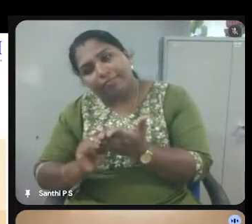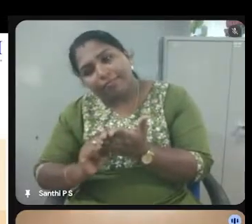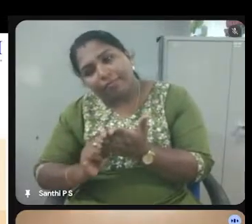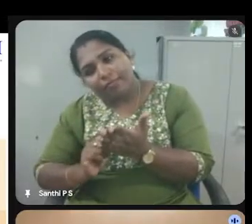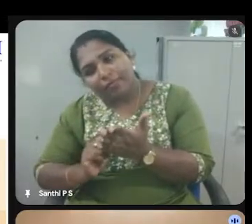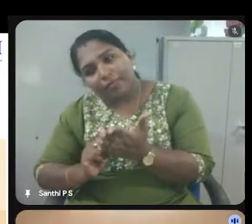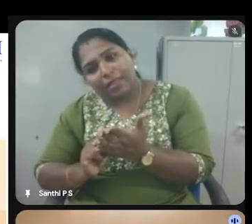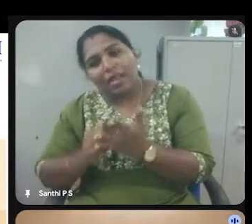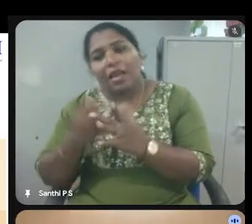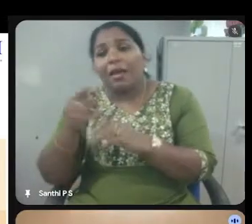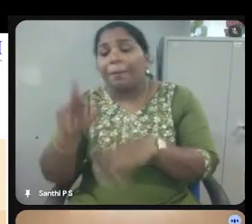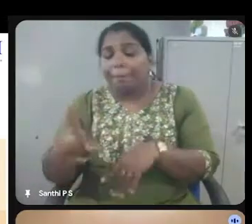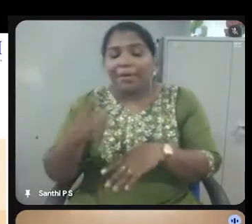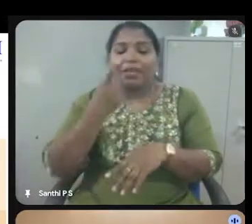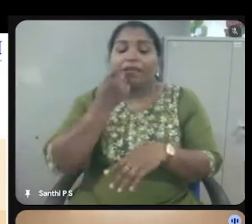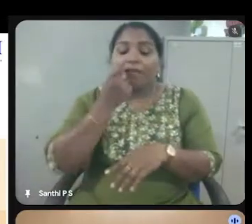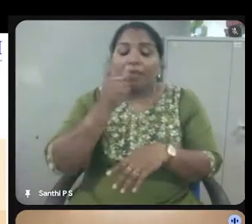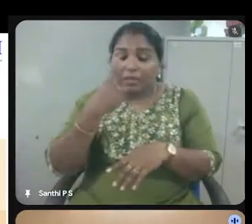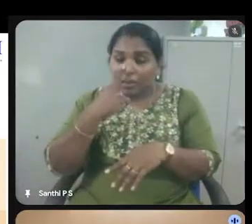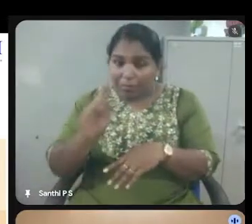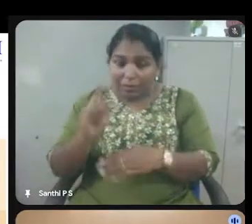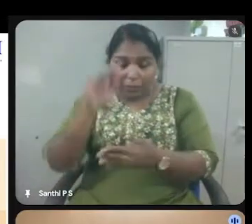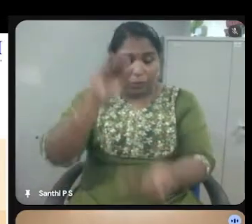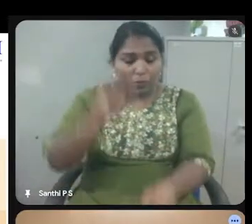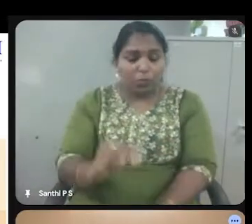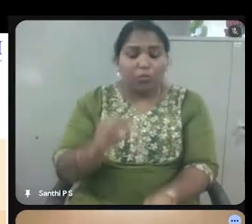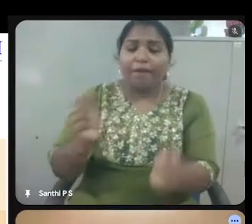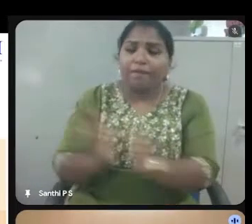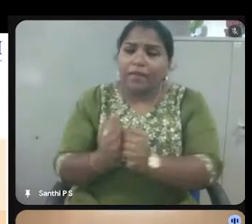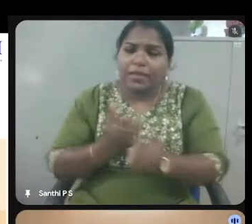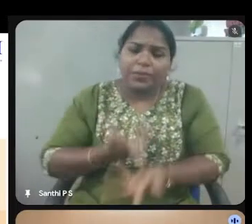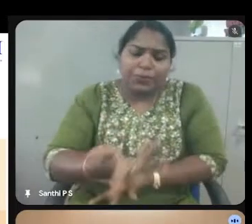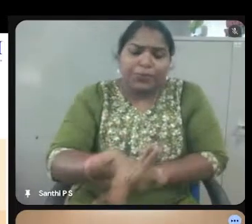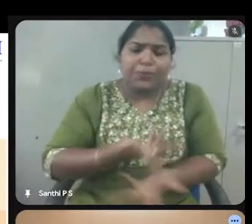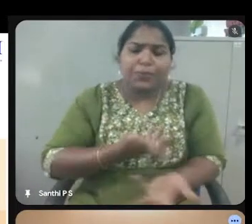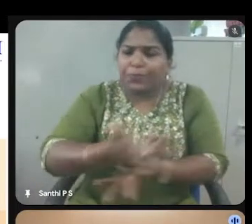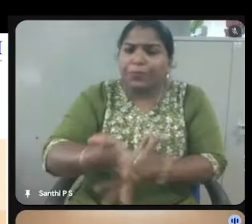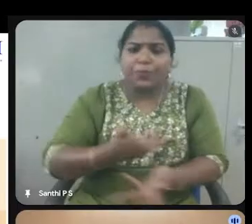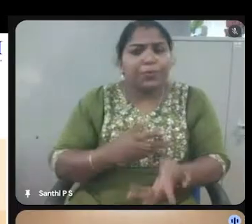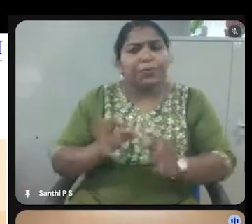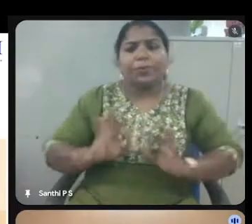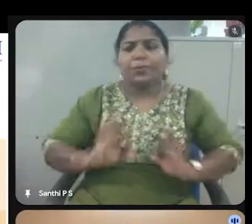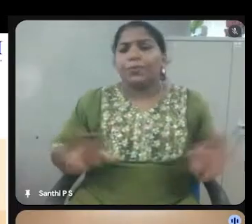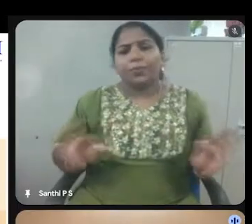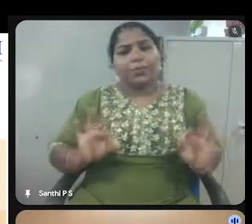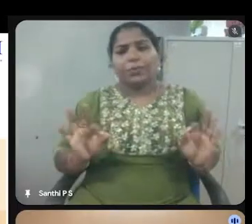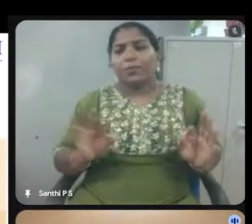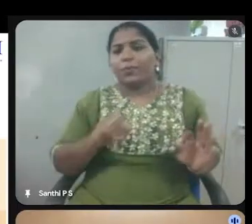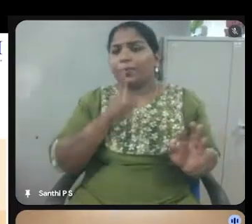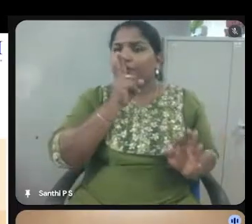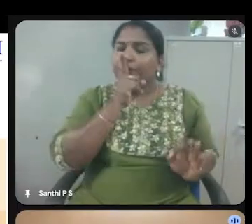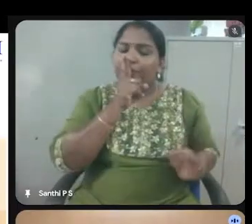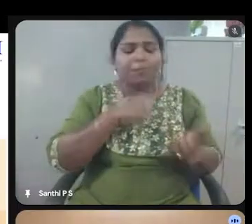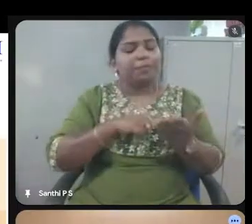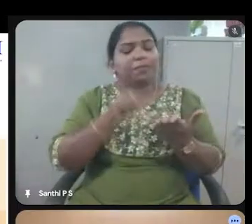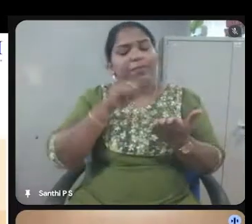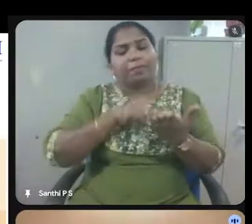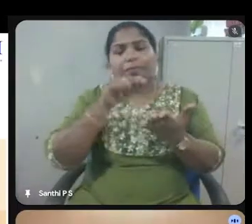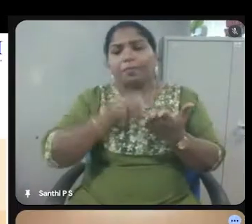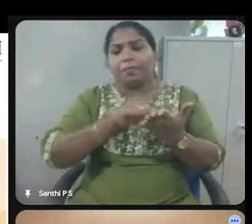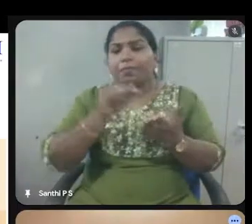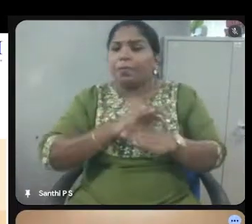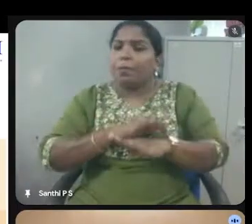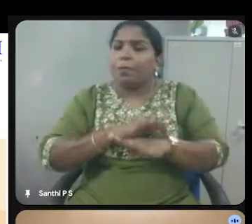ഇന്ററാക്ഷൻ, കുട്ടിയും പാരന്റ്സുമായിട്ട് ഇന്ററാക്ട് ചെയ്യുന്നതിന്റെ ക്വാളിറ്റിയും ഒരുപാട് കുറഞ്ഞു പോകാനുള്ള സാധ്യത വളരെ കൂടുതലാണ്.